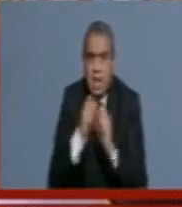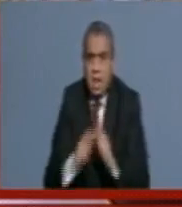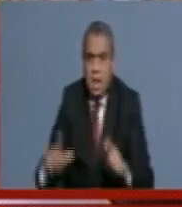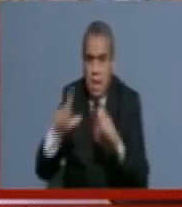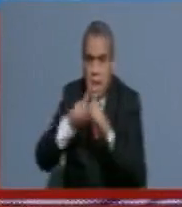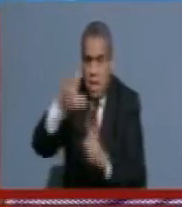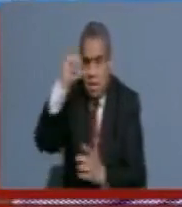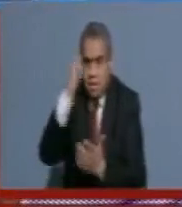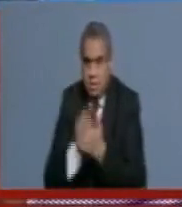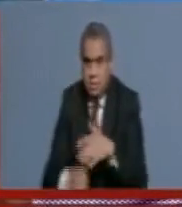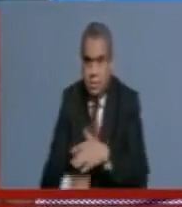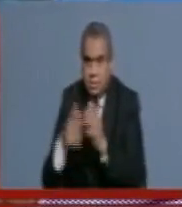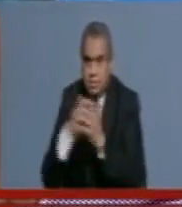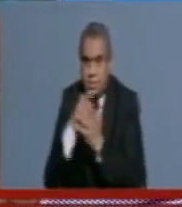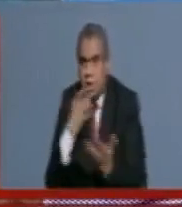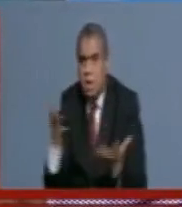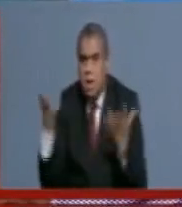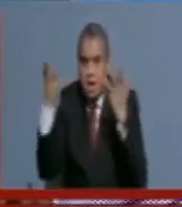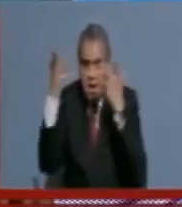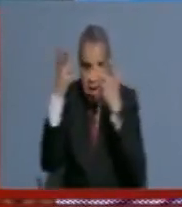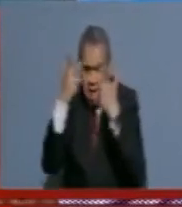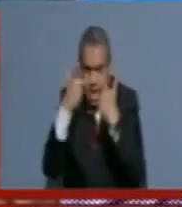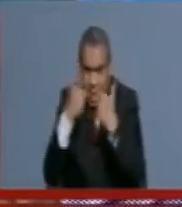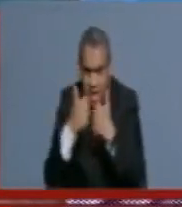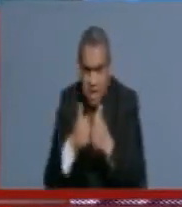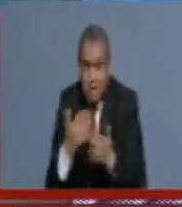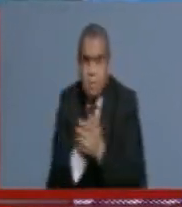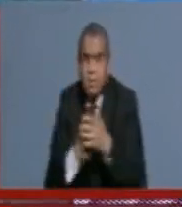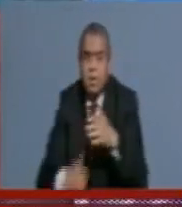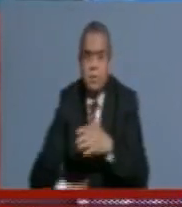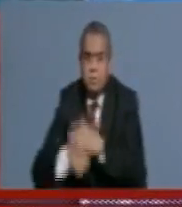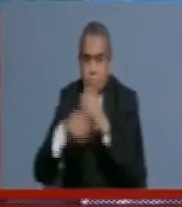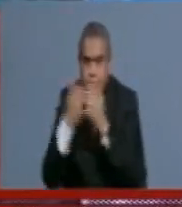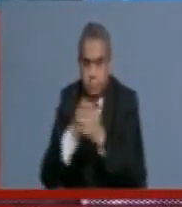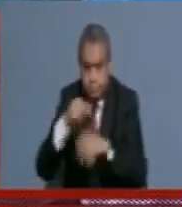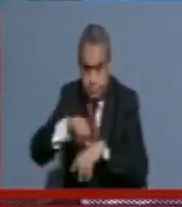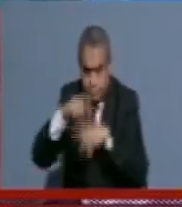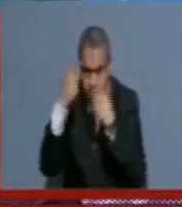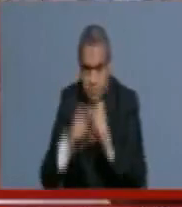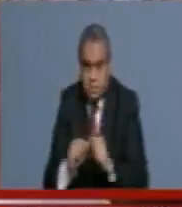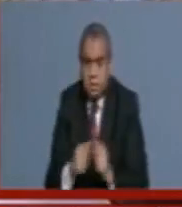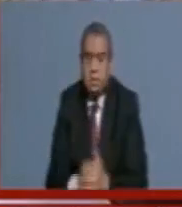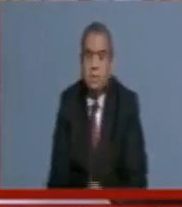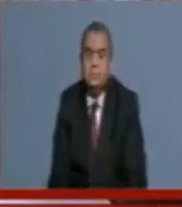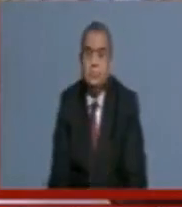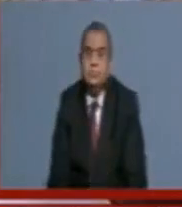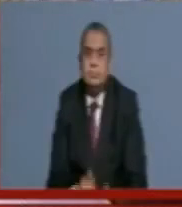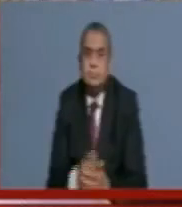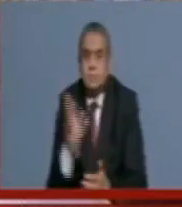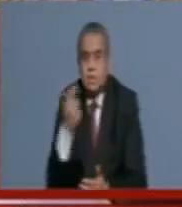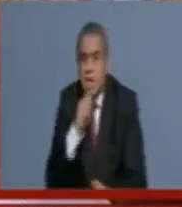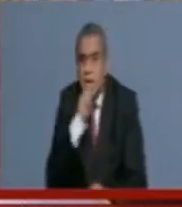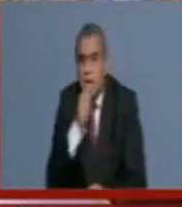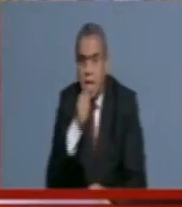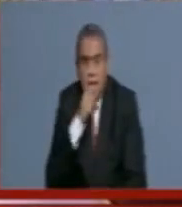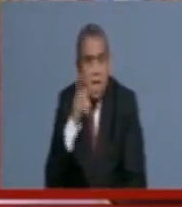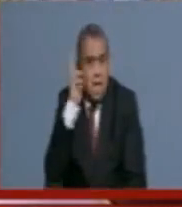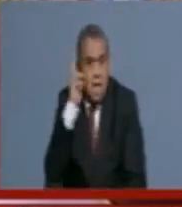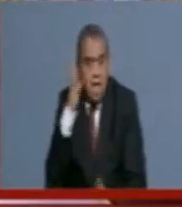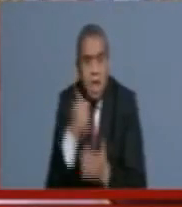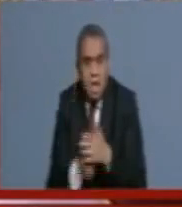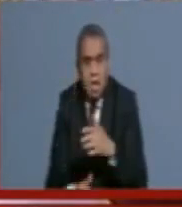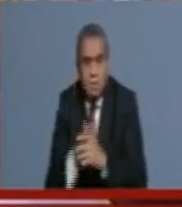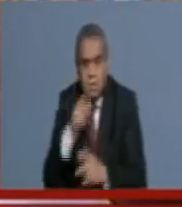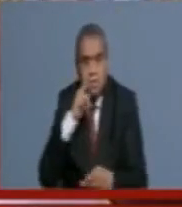العامة، يبتدي الحصر المجمع للجنة العامة، وبرده هنا برده التغطية الإعلامية واردة لكل من